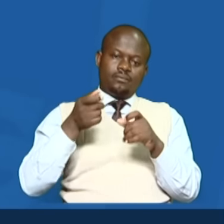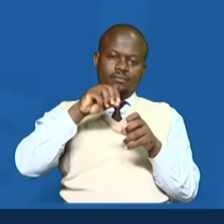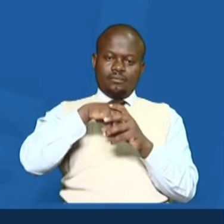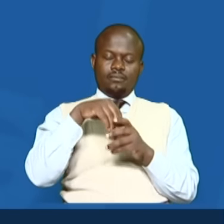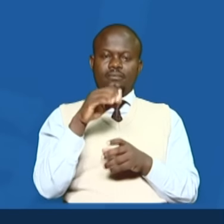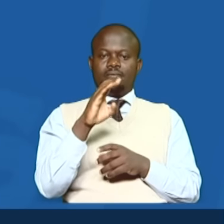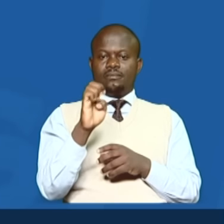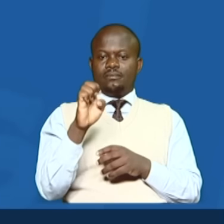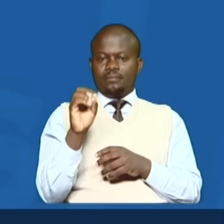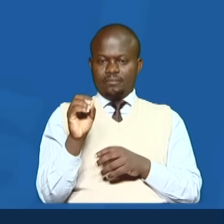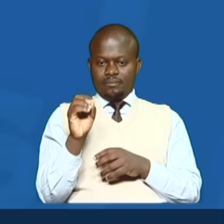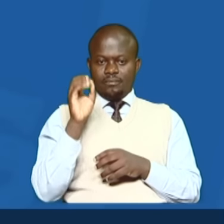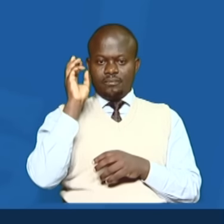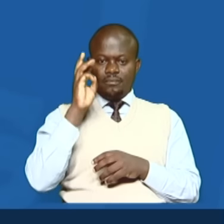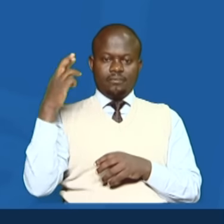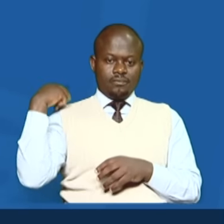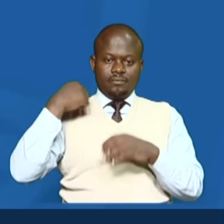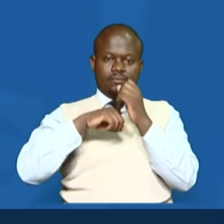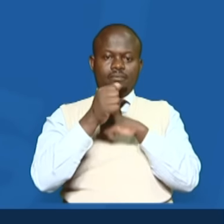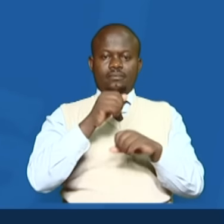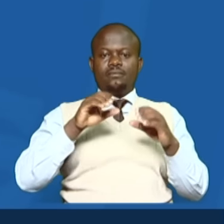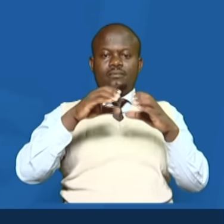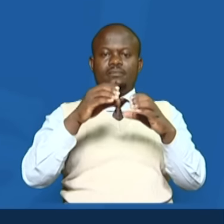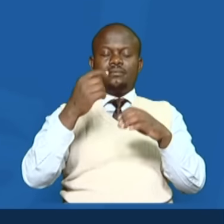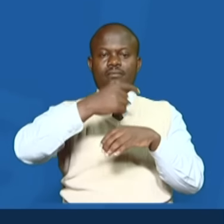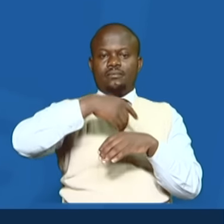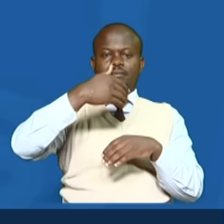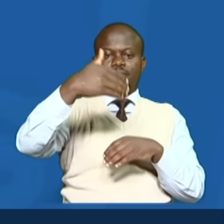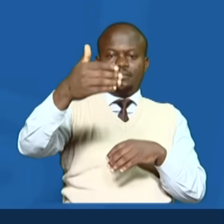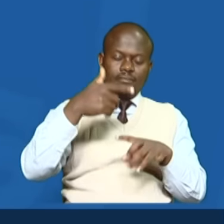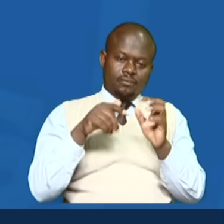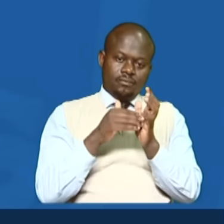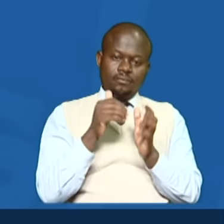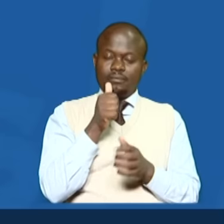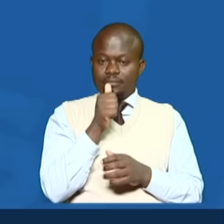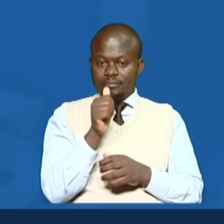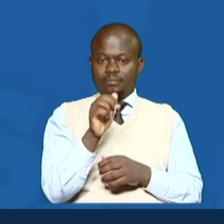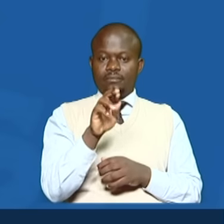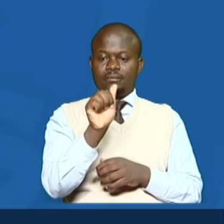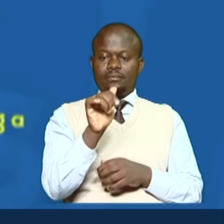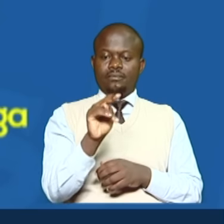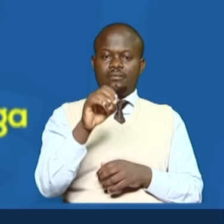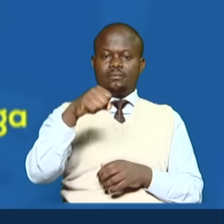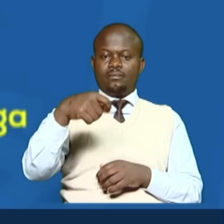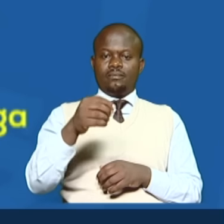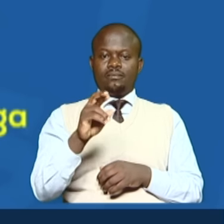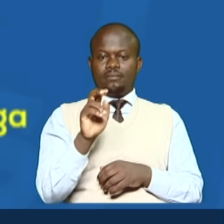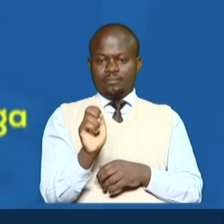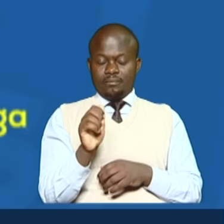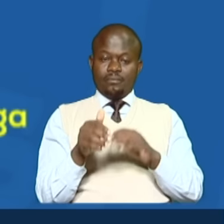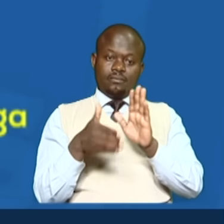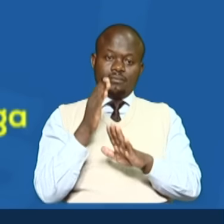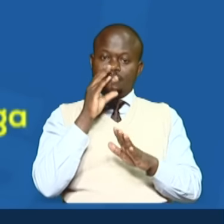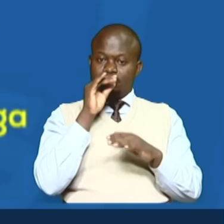CEO cyangwa se uzaba ashinzwe ibikorwa by'ikipe umunsi ku munsi. Ndetse Lyon Sport ikaba bahise banavuga